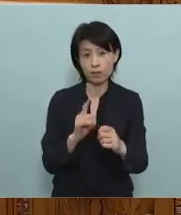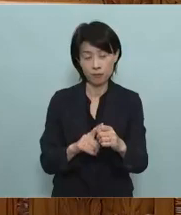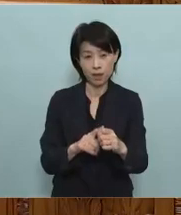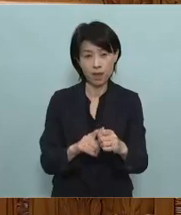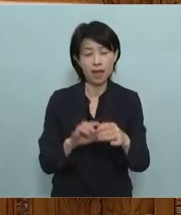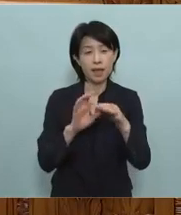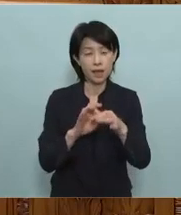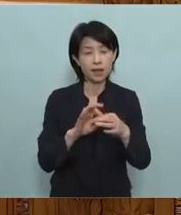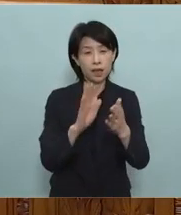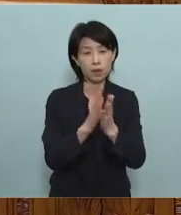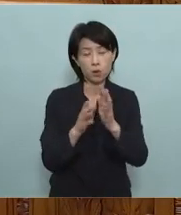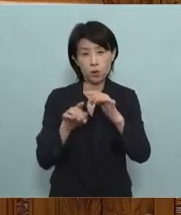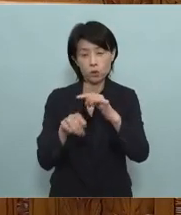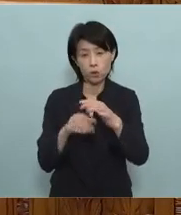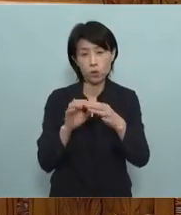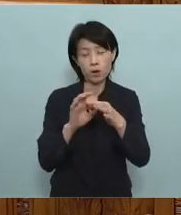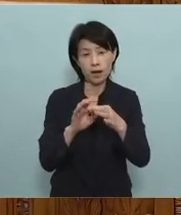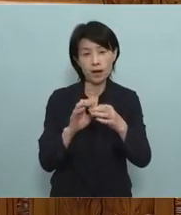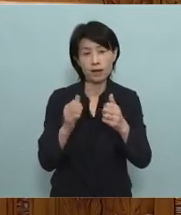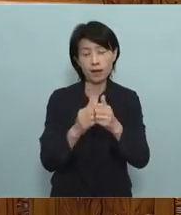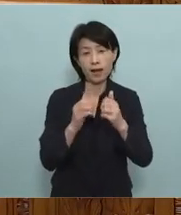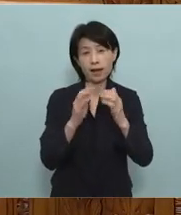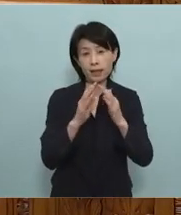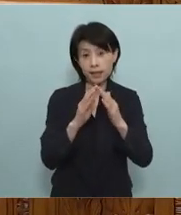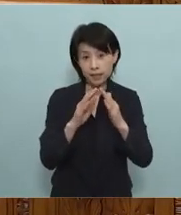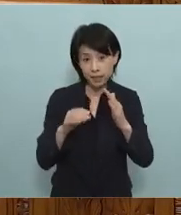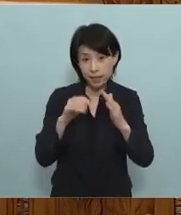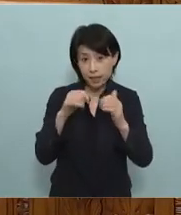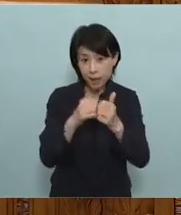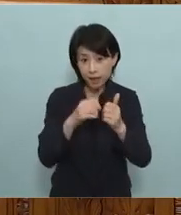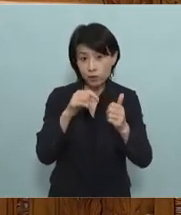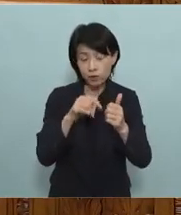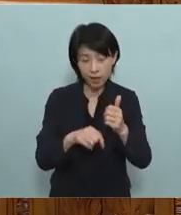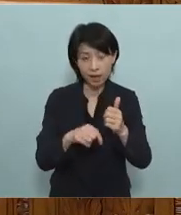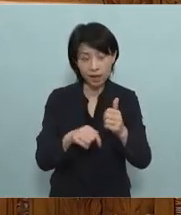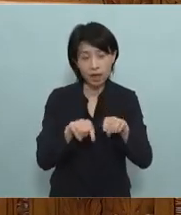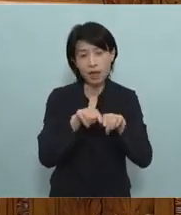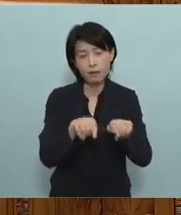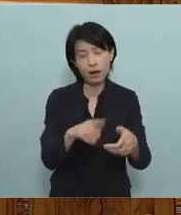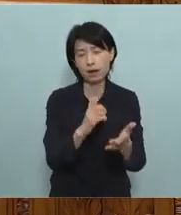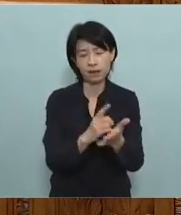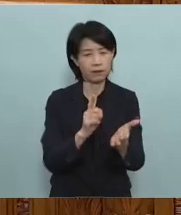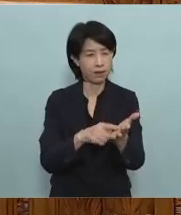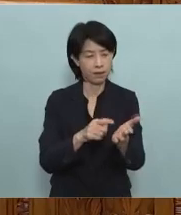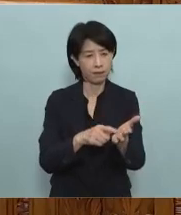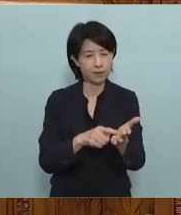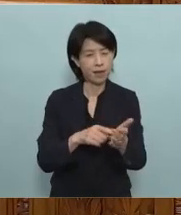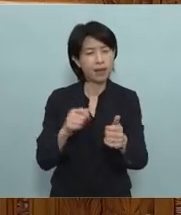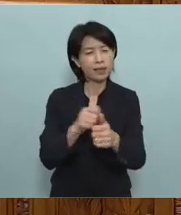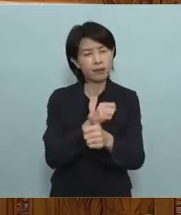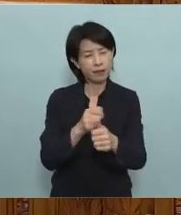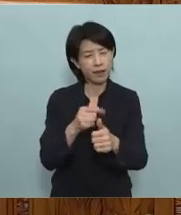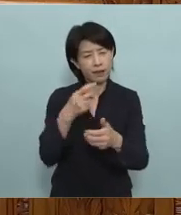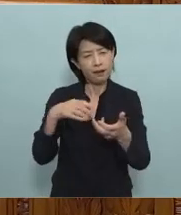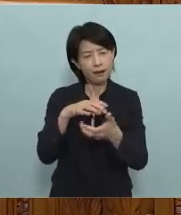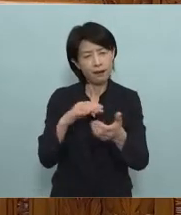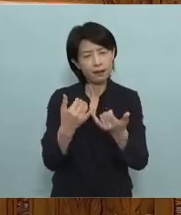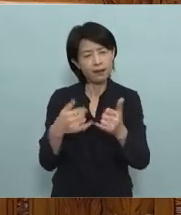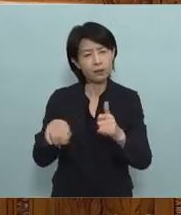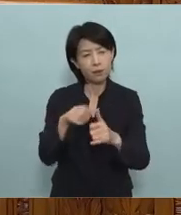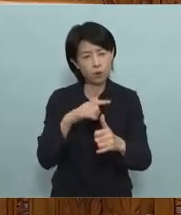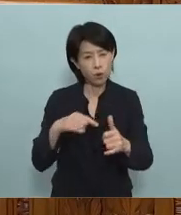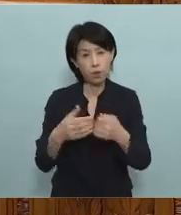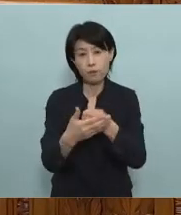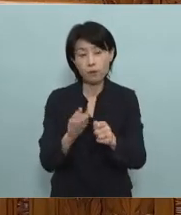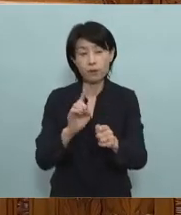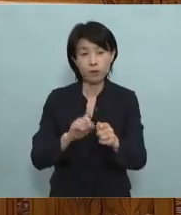省庁連絡会議の申し合わせだけでは足りず、虐待被害者の身体保護や生活保護の申請を受け付ける